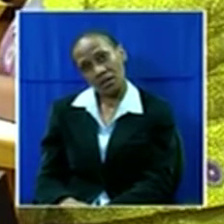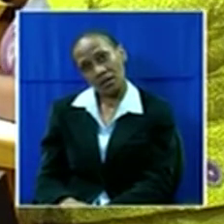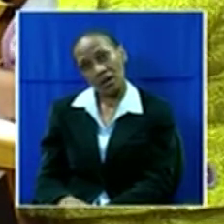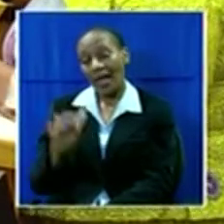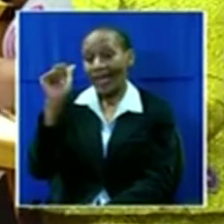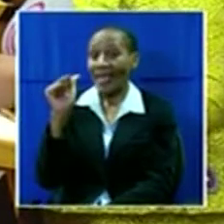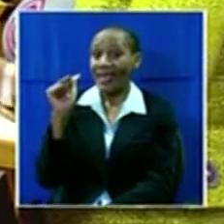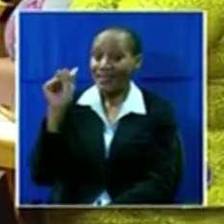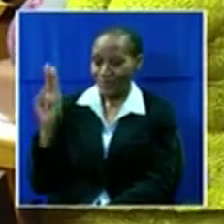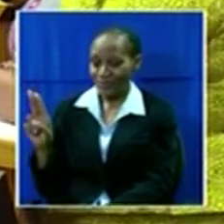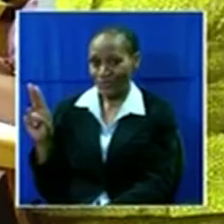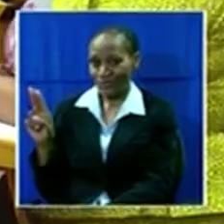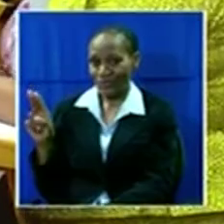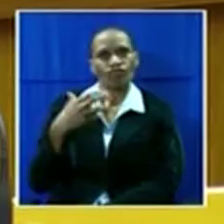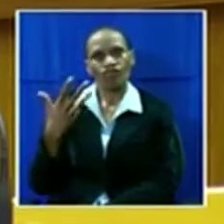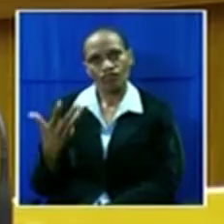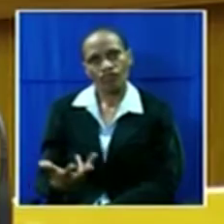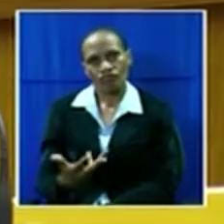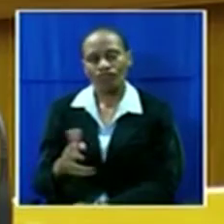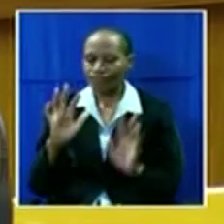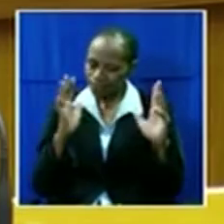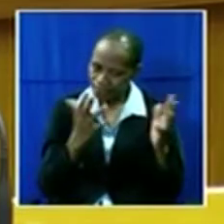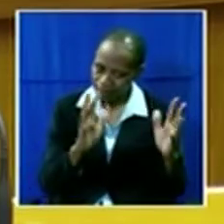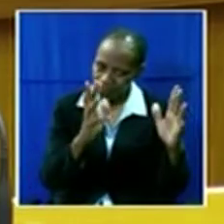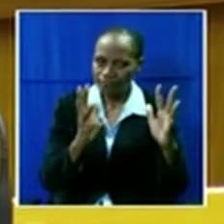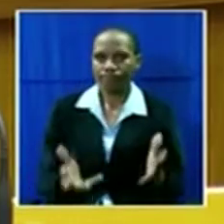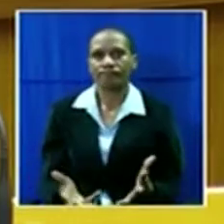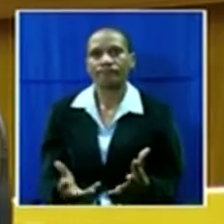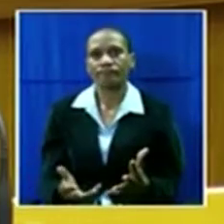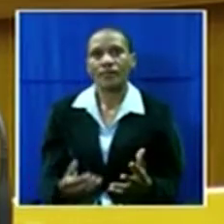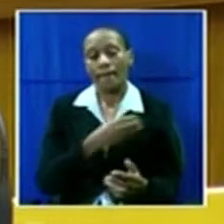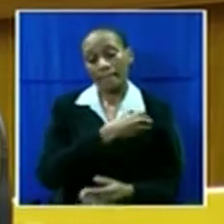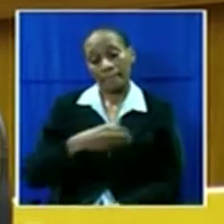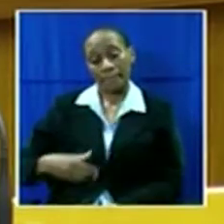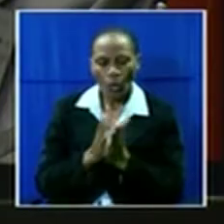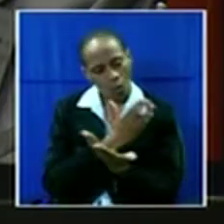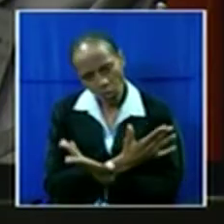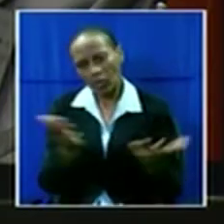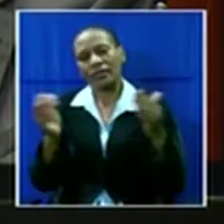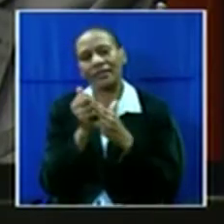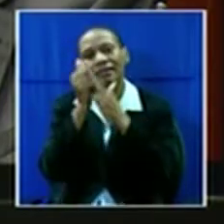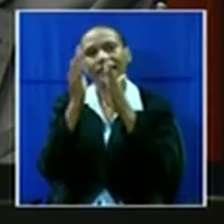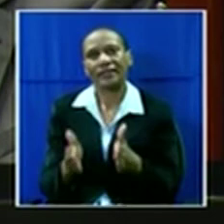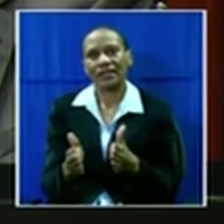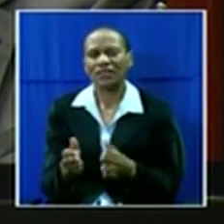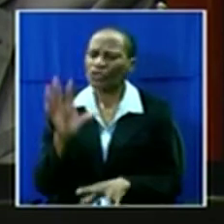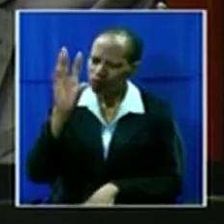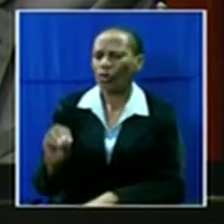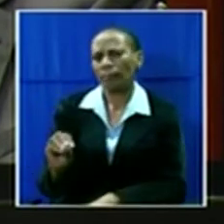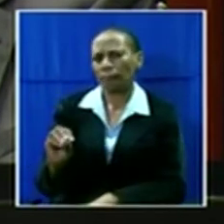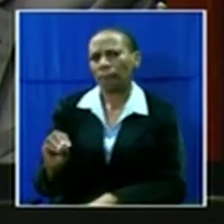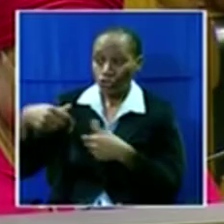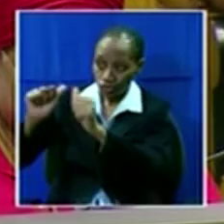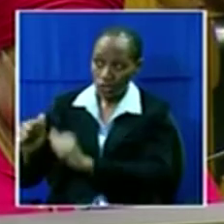Dinsdag skerp in die parlement gekritiseer. Die ANC se adjunkhoof sweep daar is Lakude het haar misnoë so te